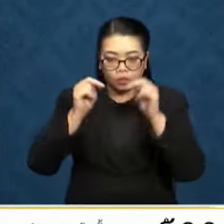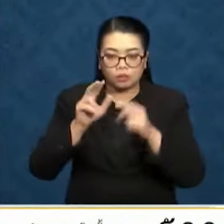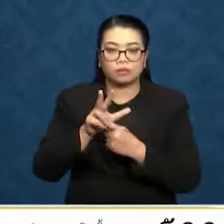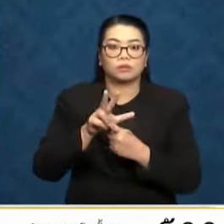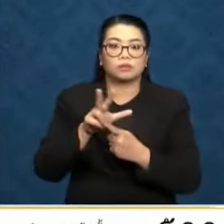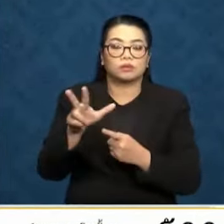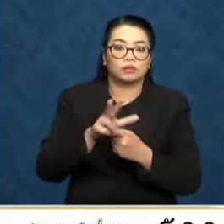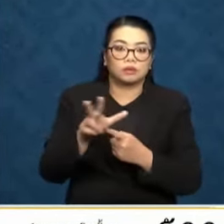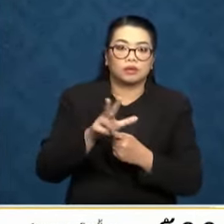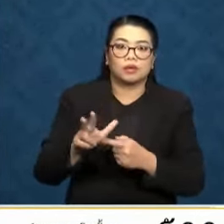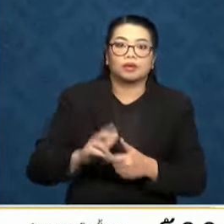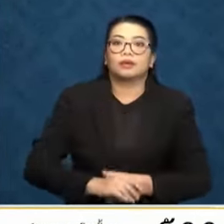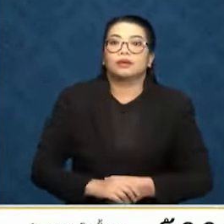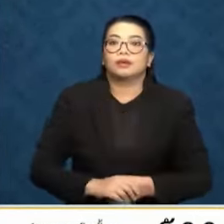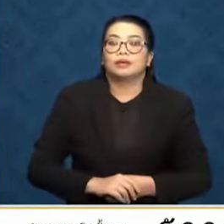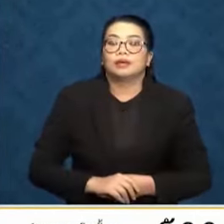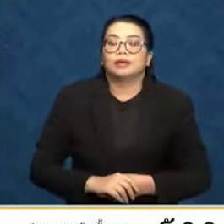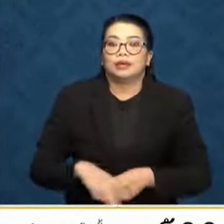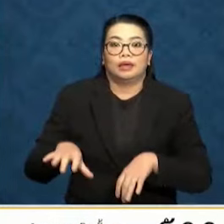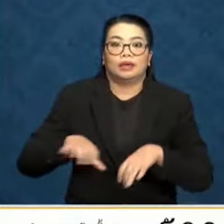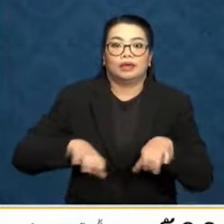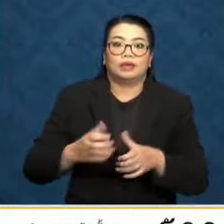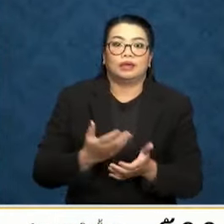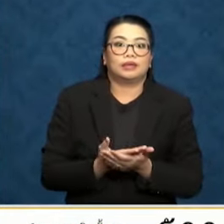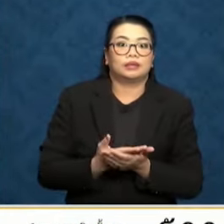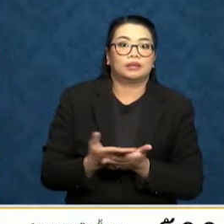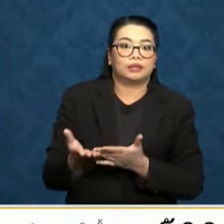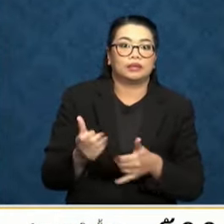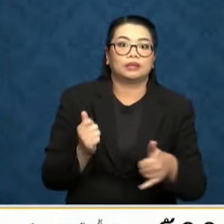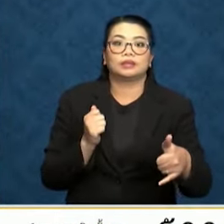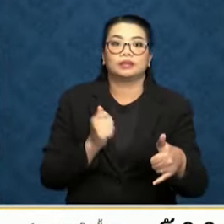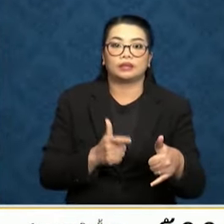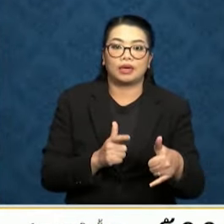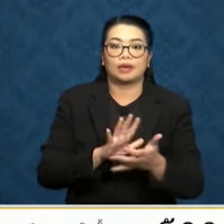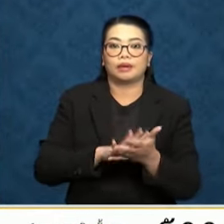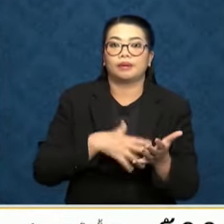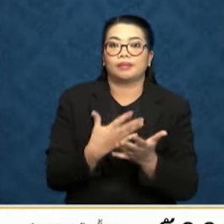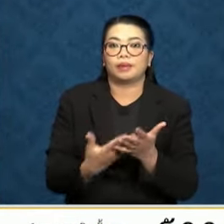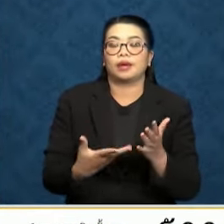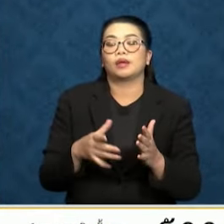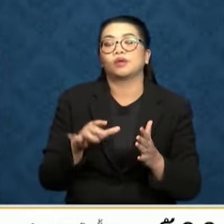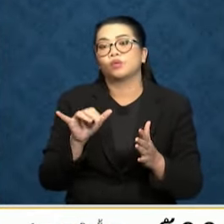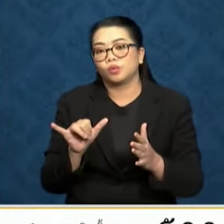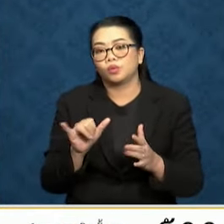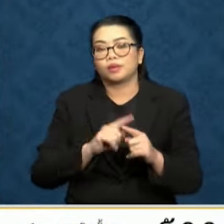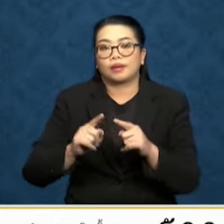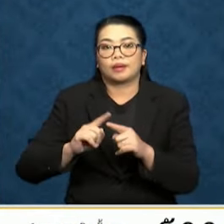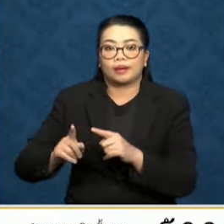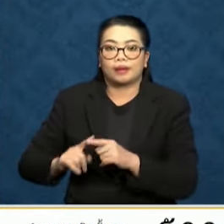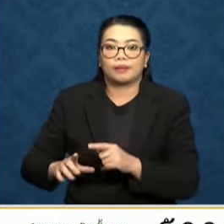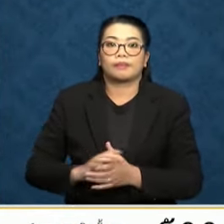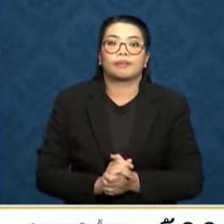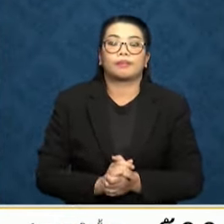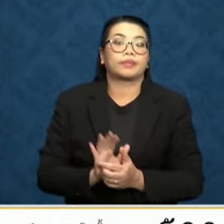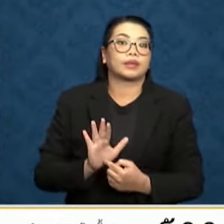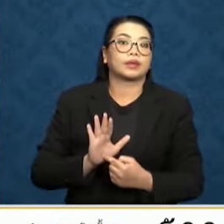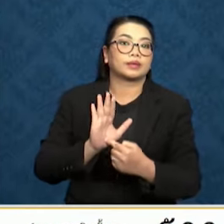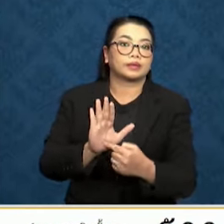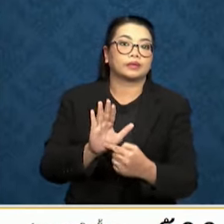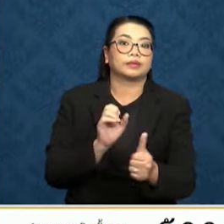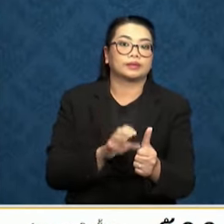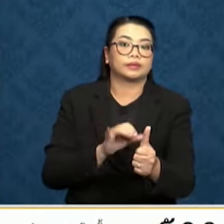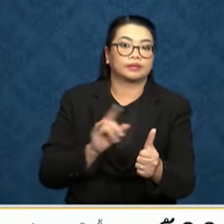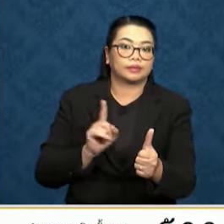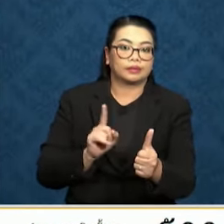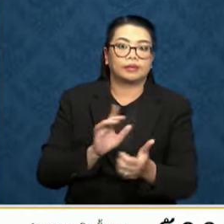ค่ะท่านประธานการจัดซื้อจัดจ้างอย่างมียุทธศาสตร์ strategicprocurementข้อเสนอของเรานะคะ